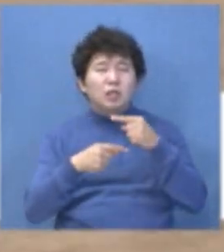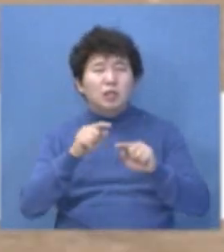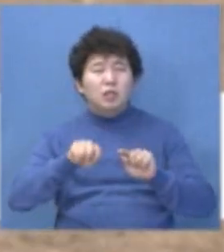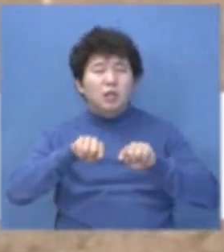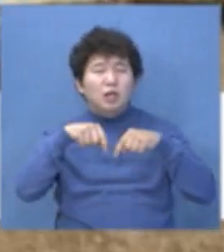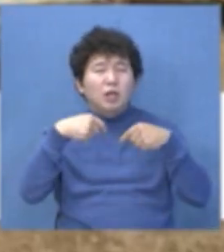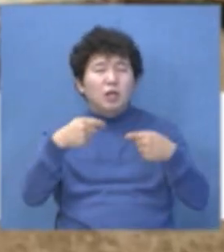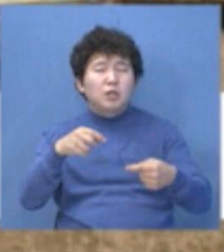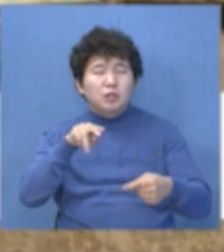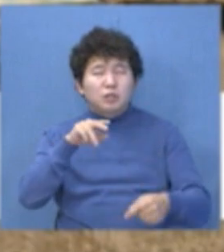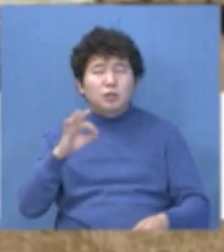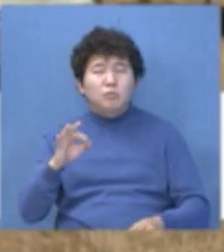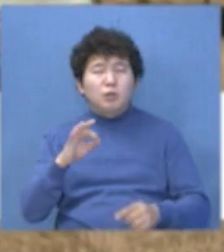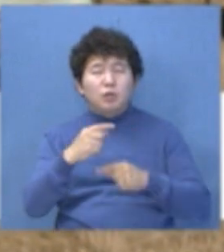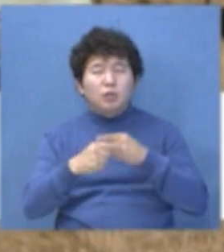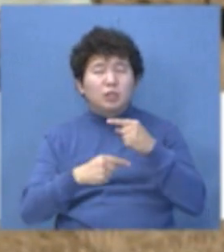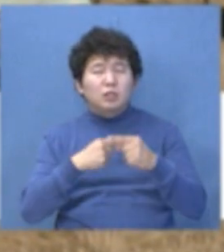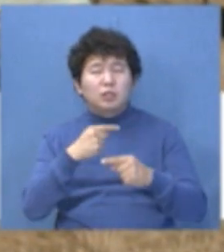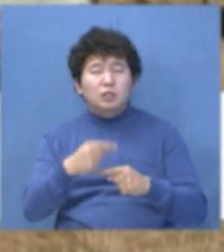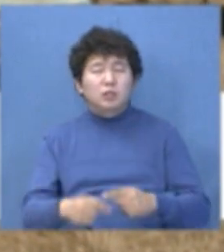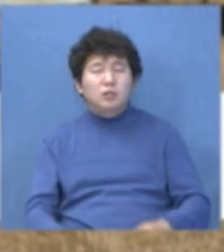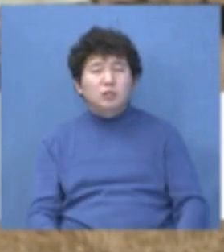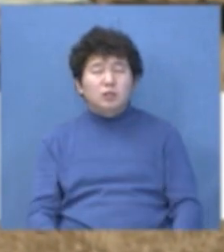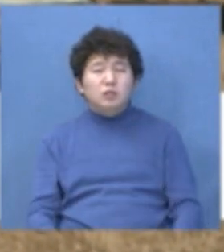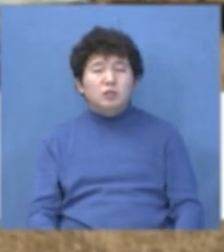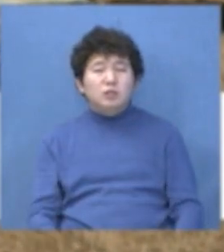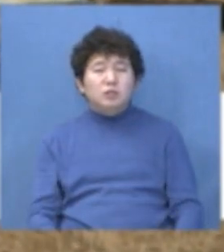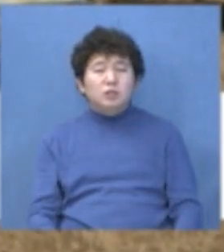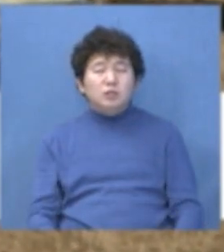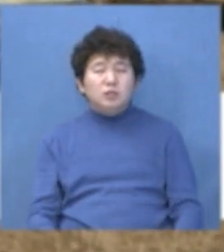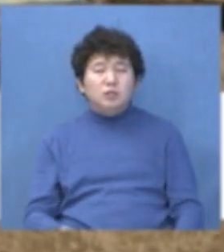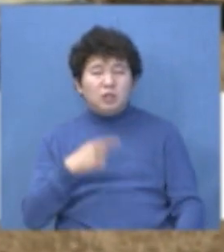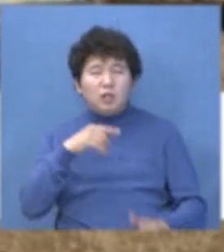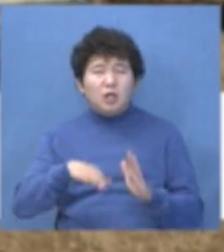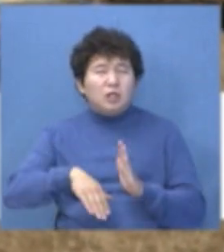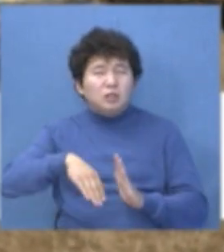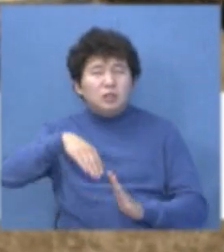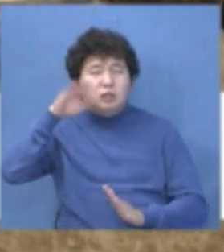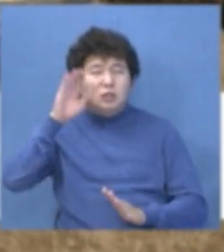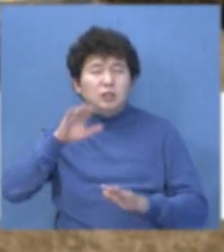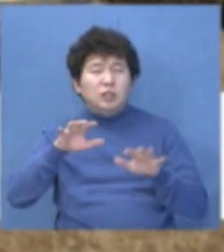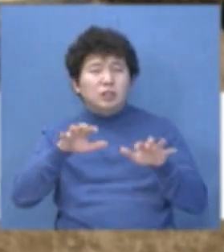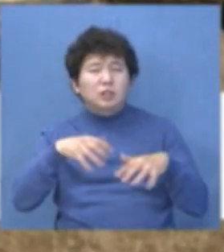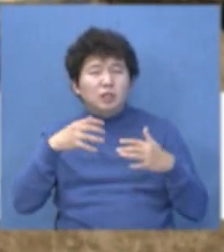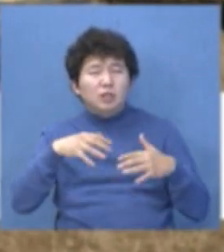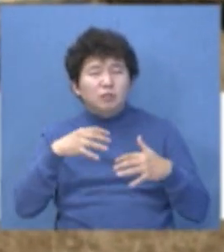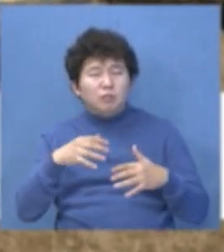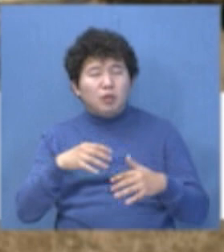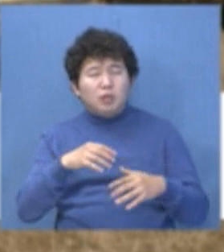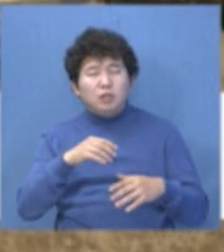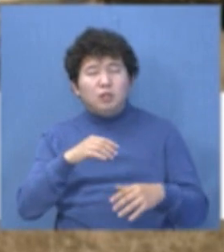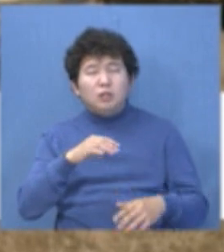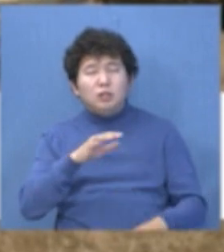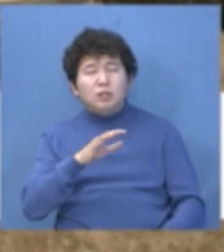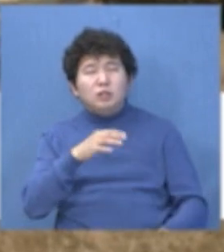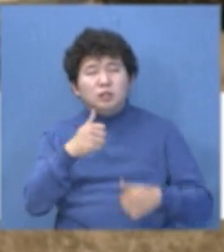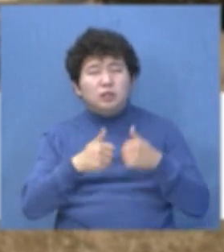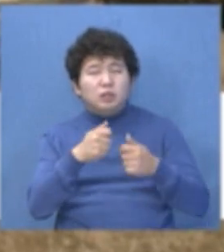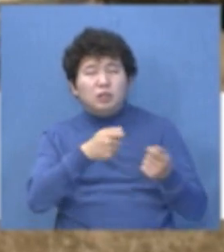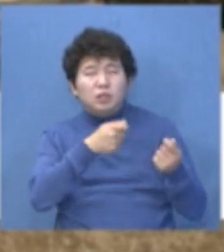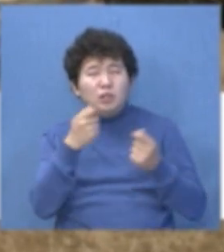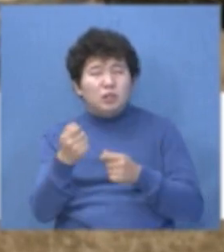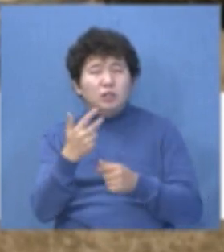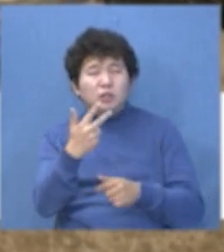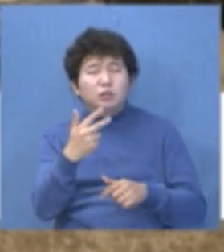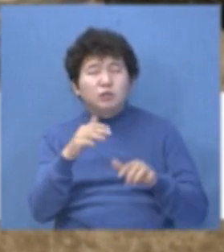по наследству. С детства занимаюсь собаководством, и отец тоже этим занимался. На соревнования привез 3